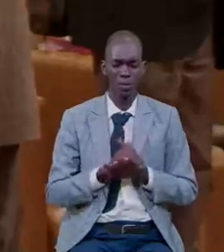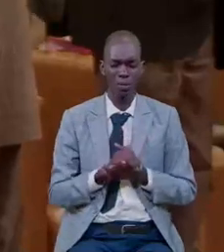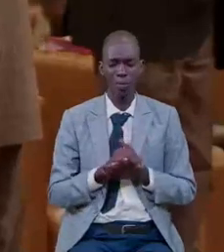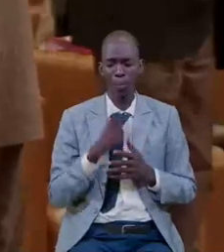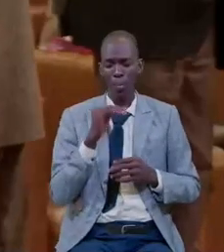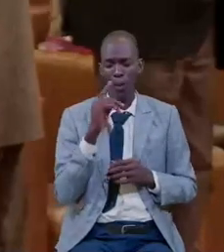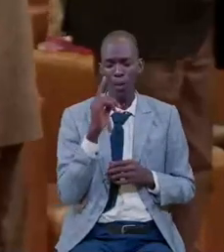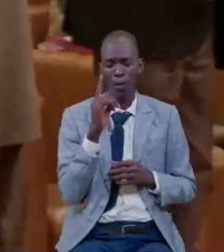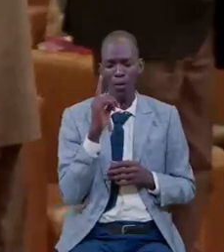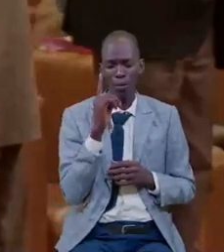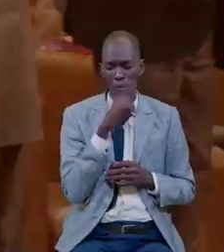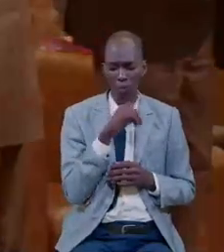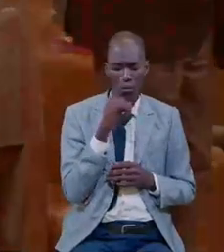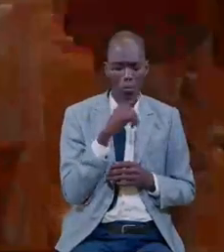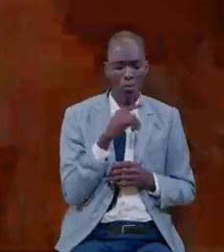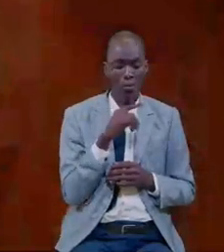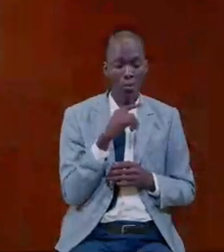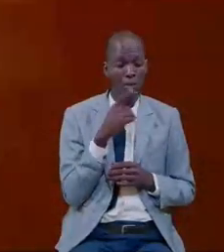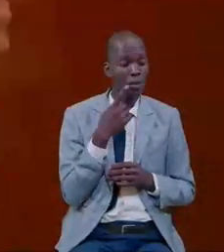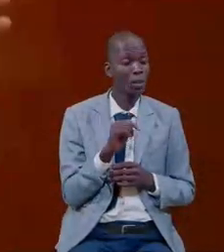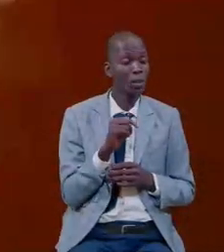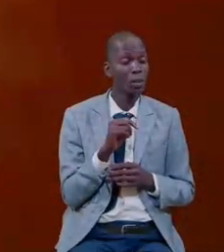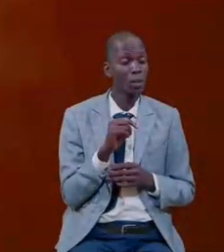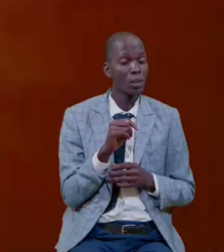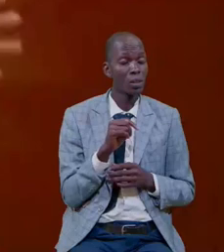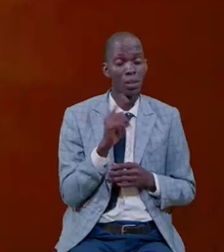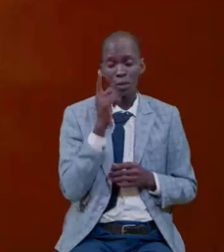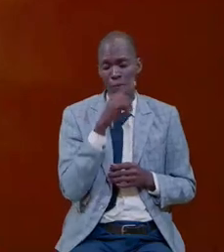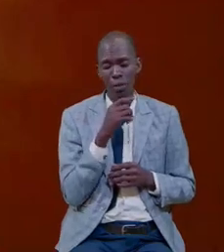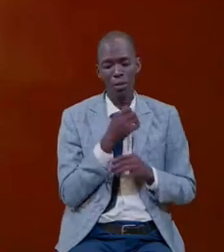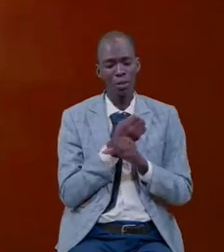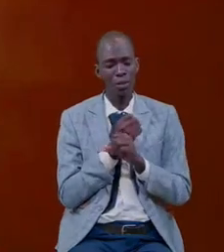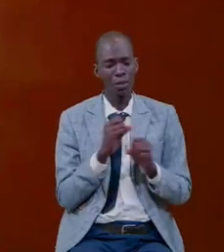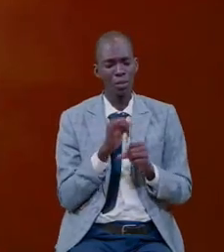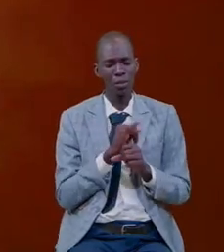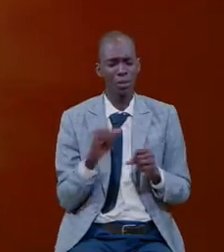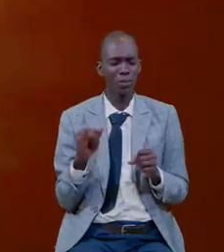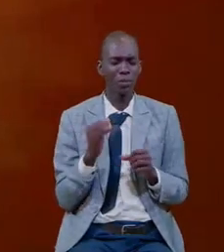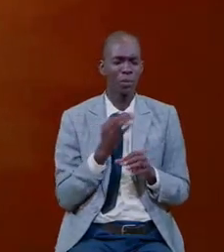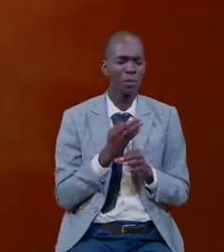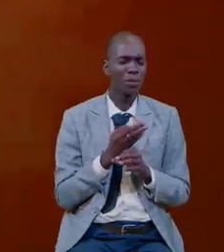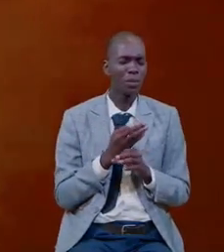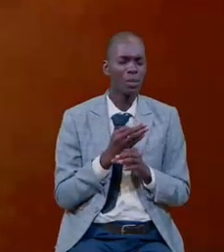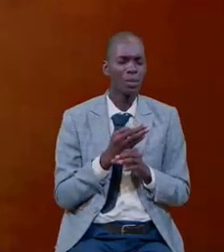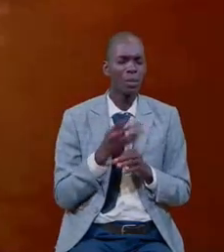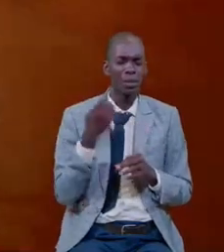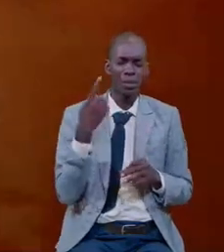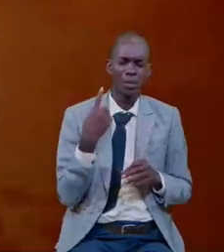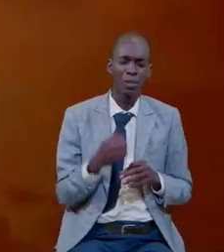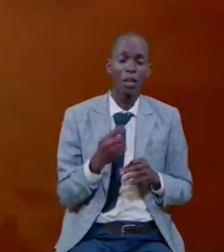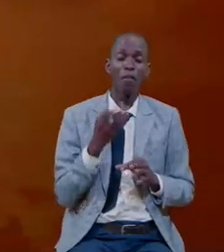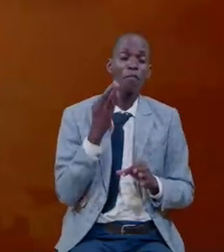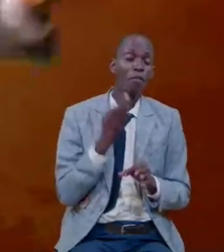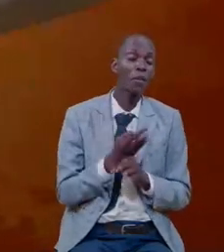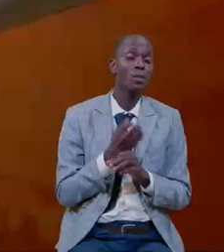La foi salvatrice, la foi sanctificatrice, la